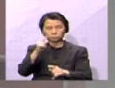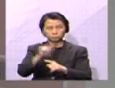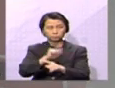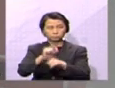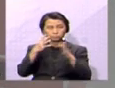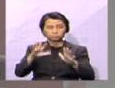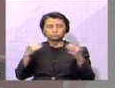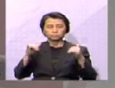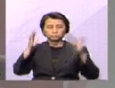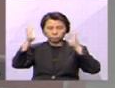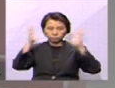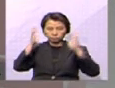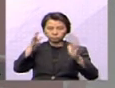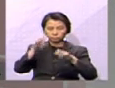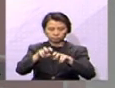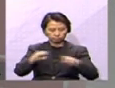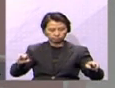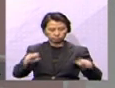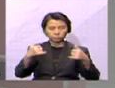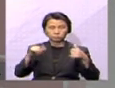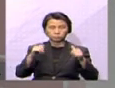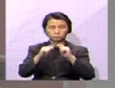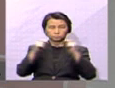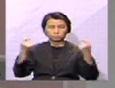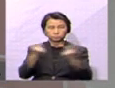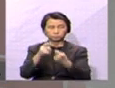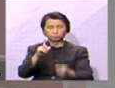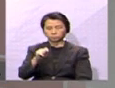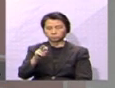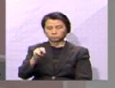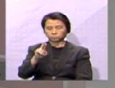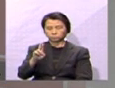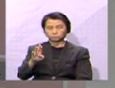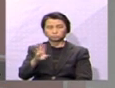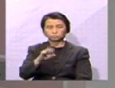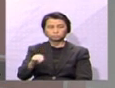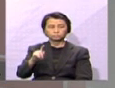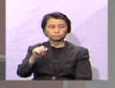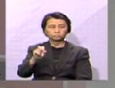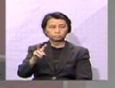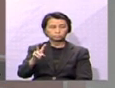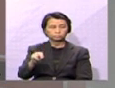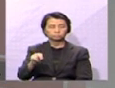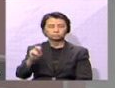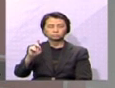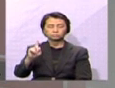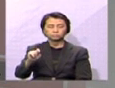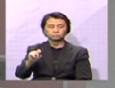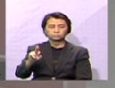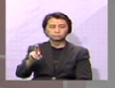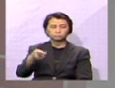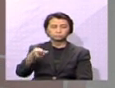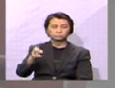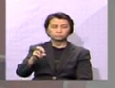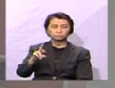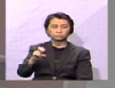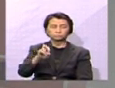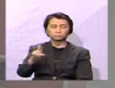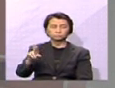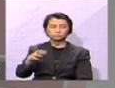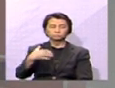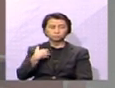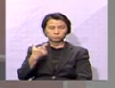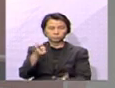pemain tempatan bagi membarisi kedua-dua pasukannya tnb Dan tnb thunderb wartawan zamri Suhani ada